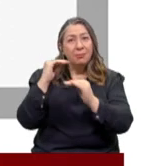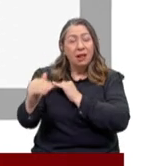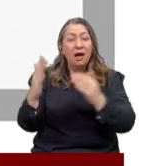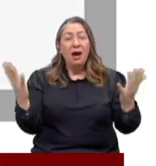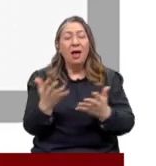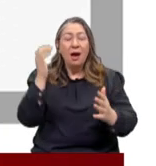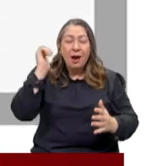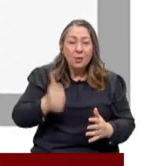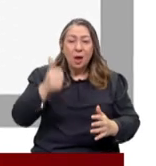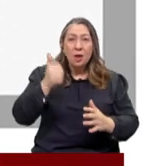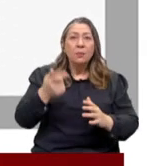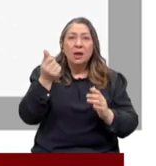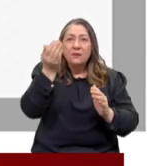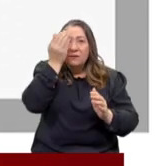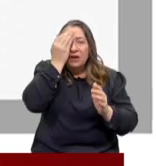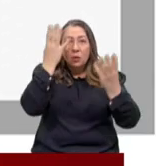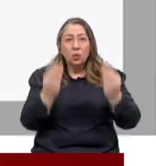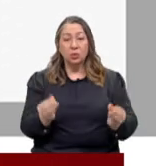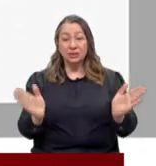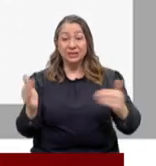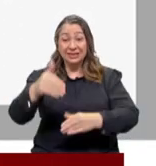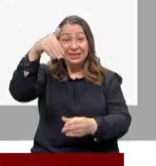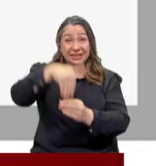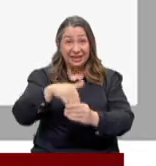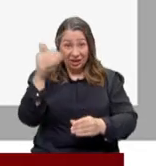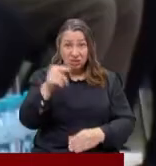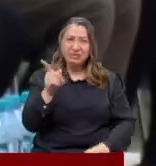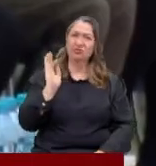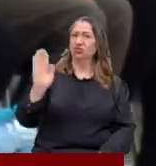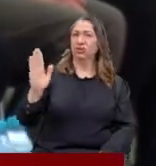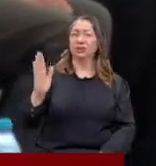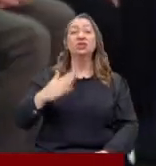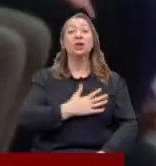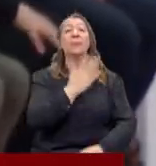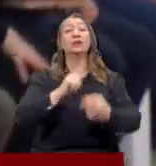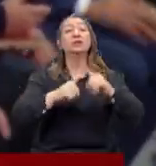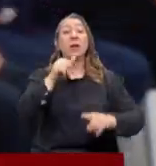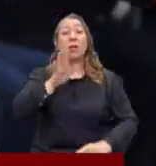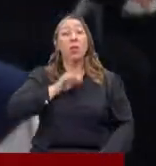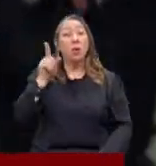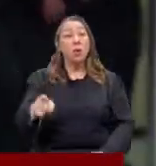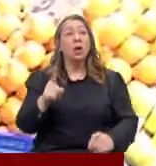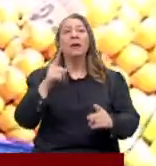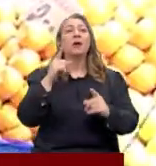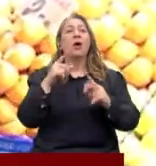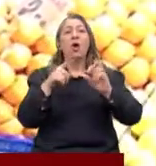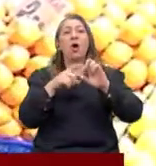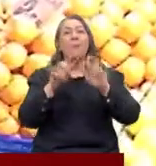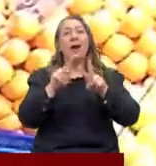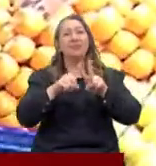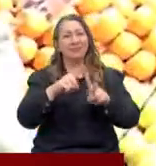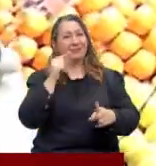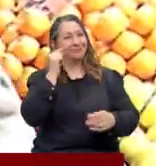gün daha fazla fakirleşiyor. Sandık gelecek ve siz gideceksiniz. CHP lideri Kemal Kılıçdaroğlu İstanbul'da Roman vatandaşlarla